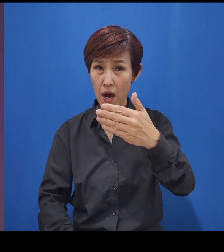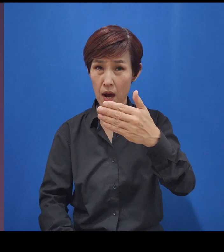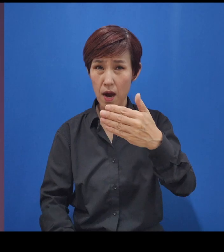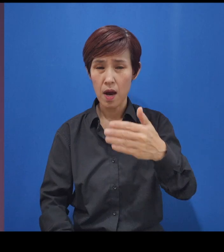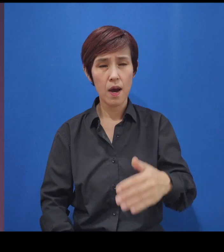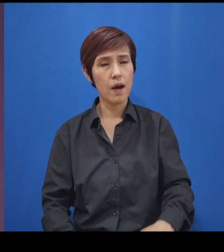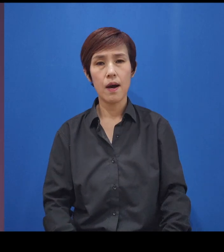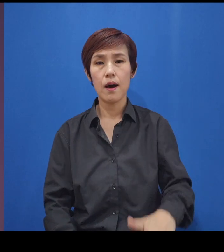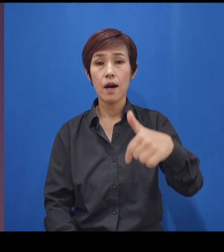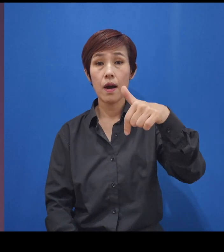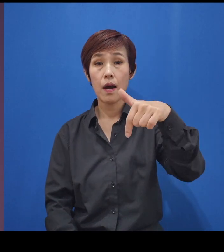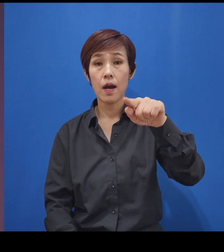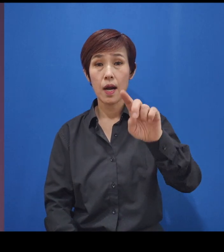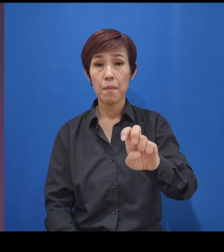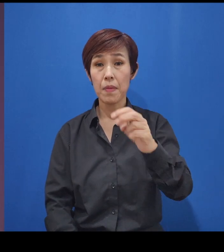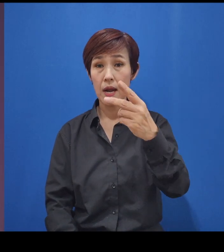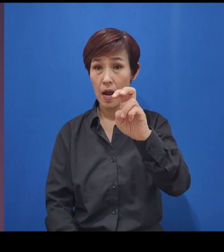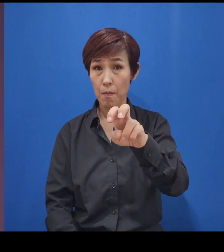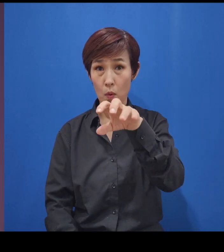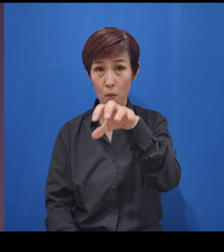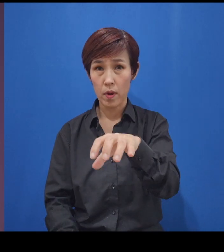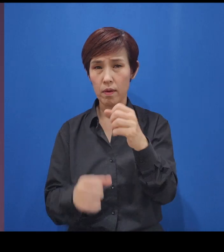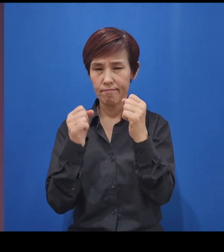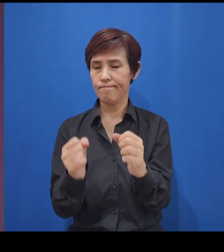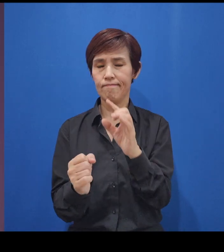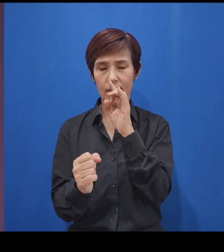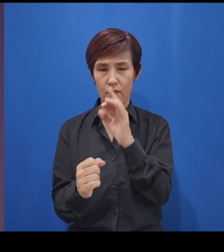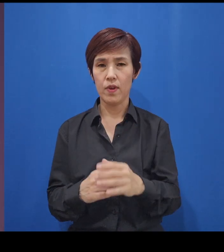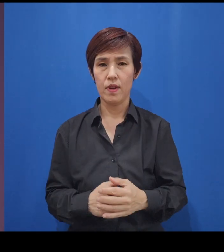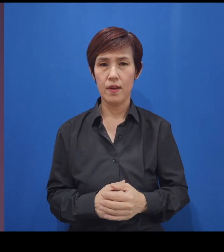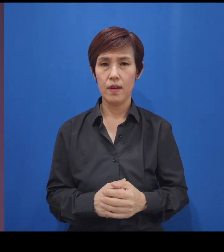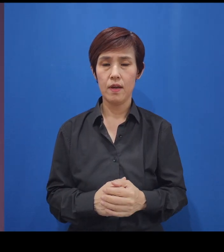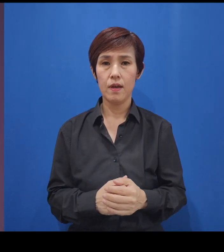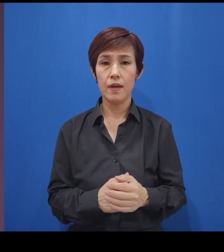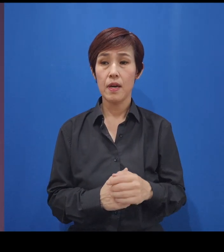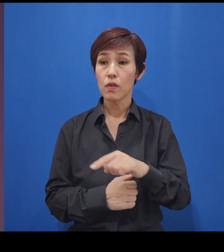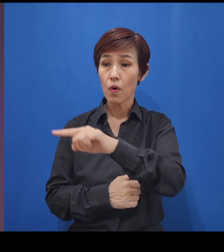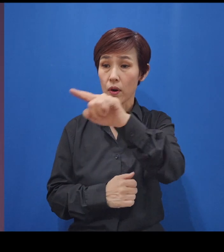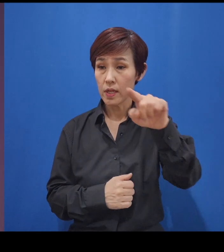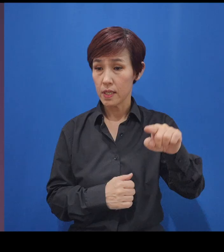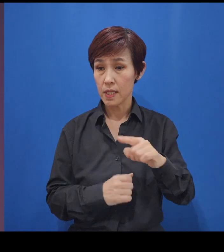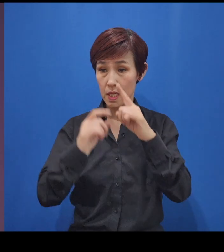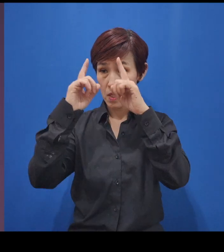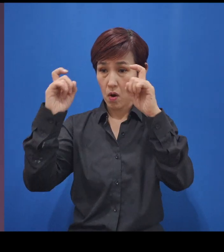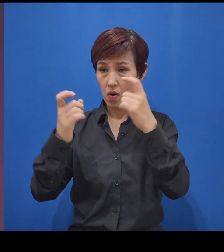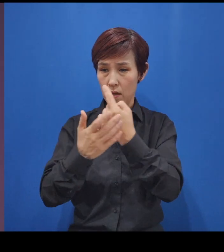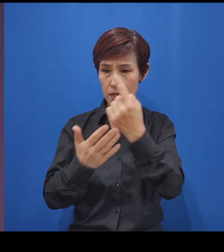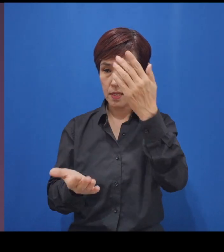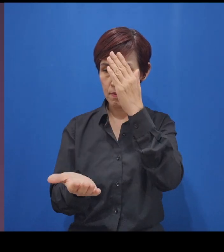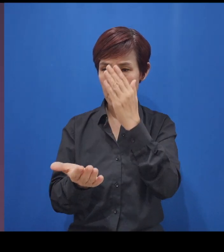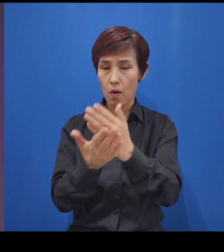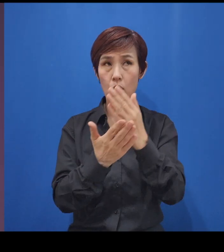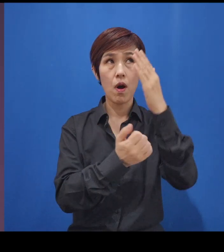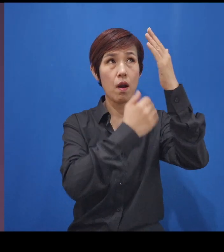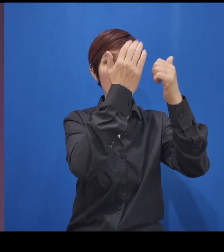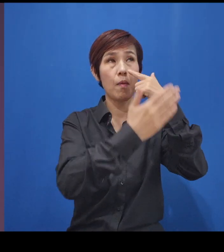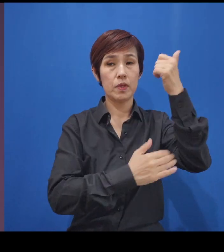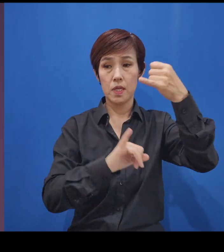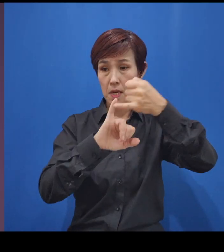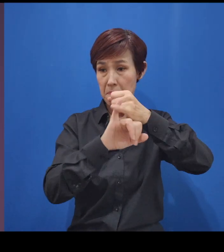감람원에 머물면 안 됐어요. 너희는 이 성을 떠나지 말고 아버지께서 약속하신 것을